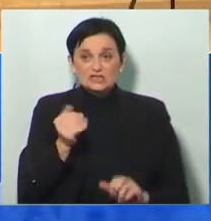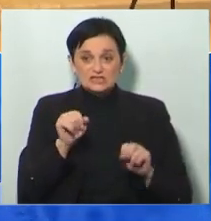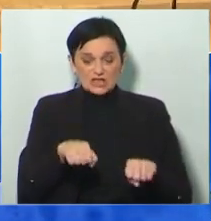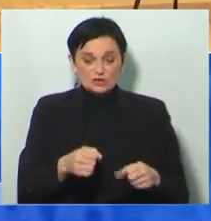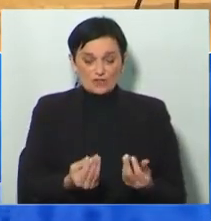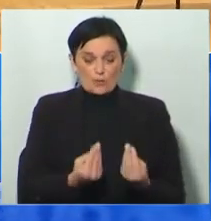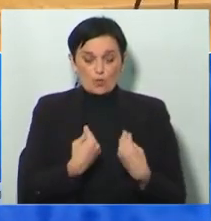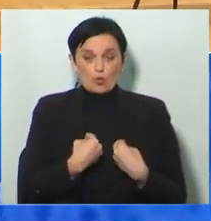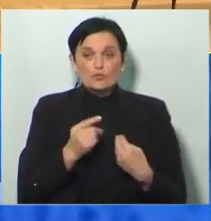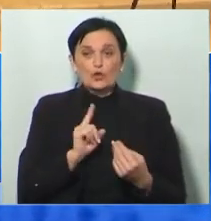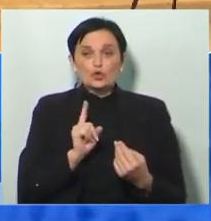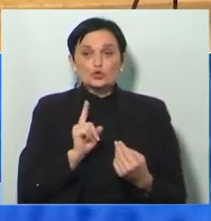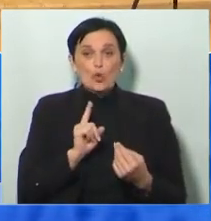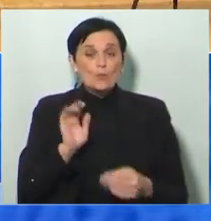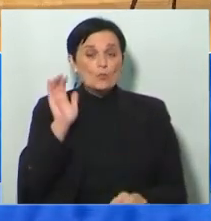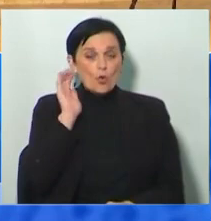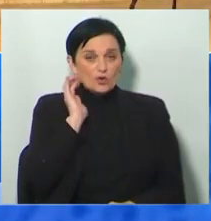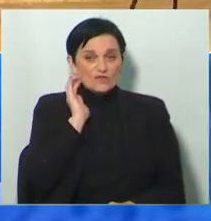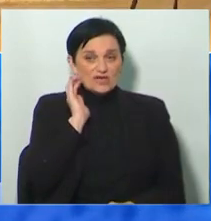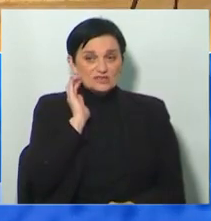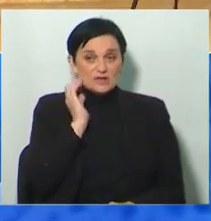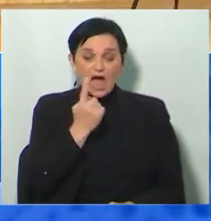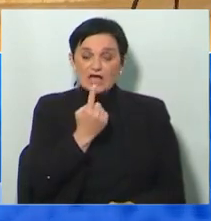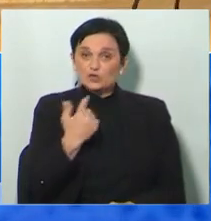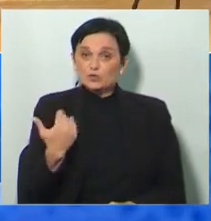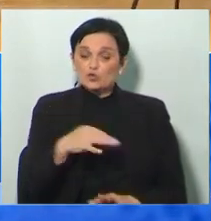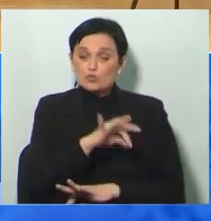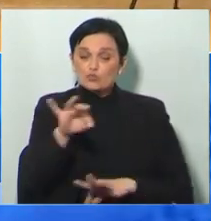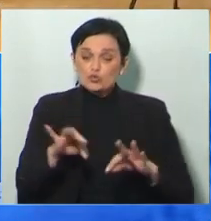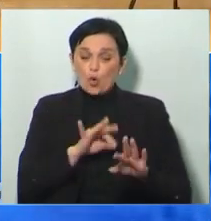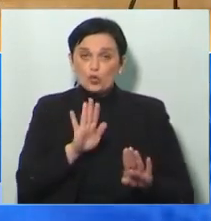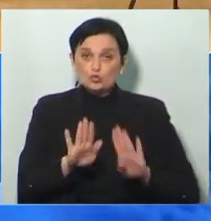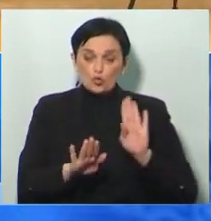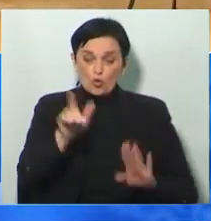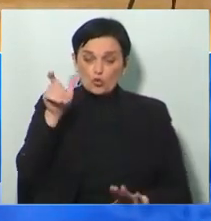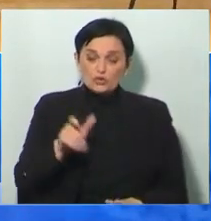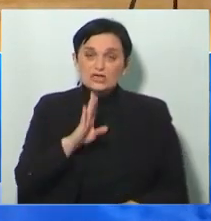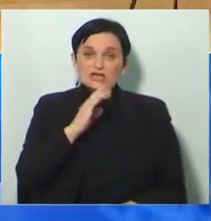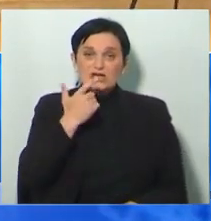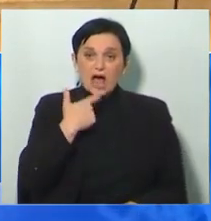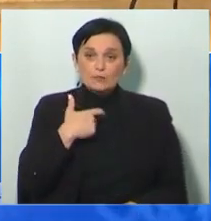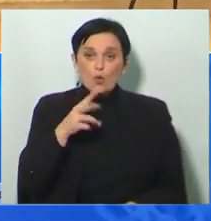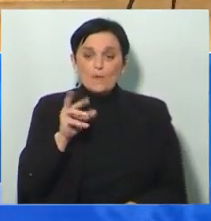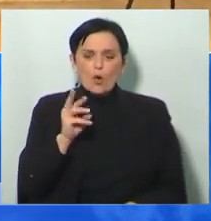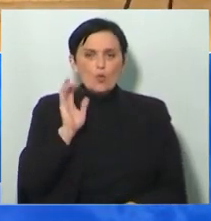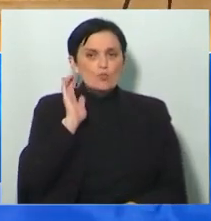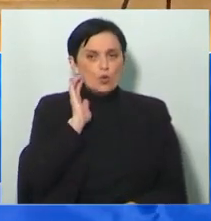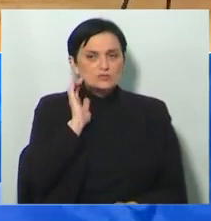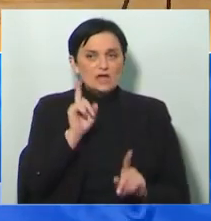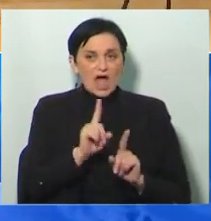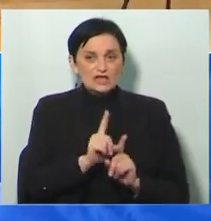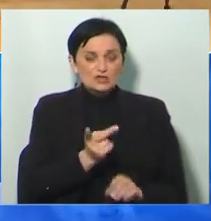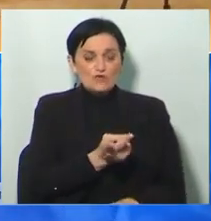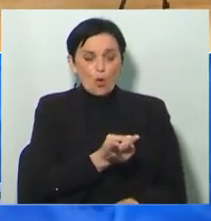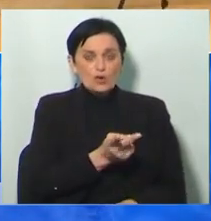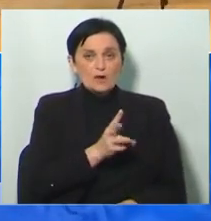საშუალება, რომ მოგვესმინა ერთი მხრივ პროექტის ორგანიზატორისთვის, ქალბატონი მარიამისთვის, მოუსმინეთ ასევე ორ